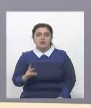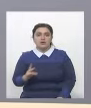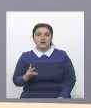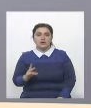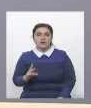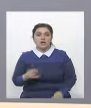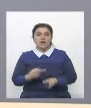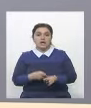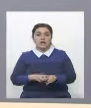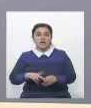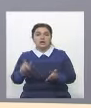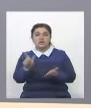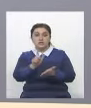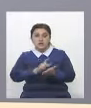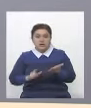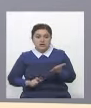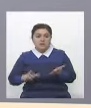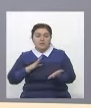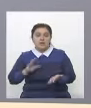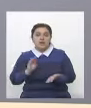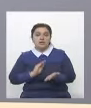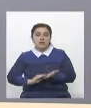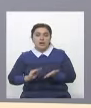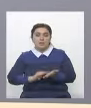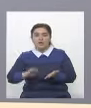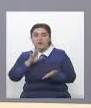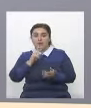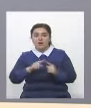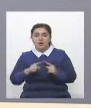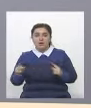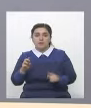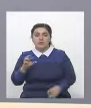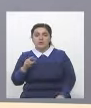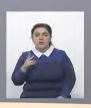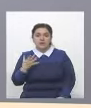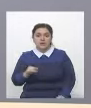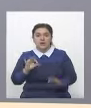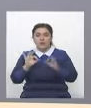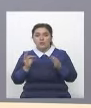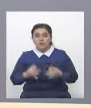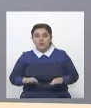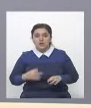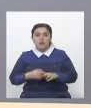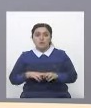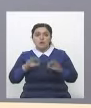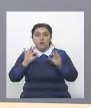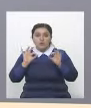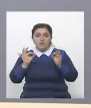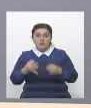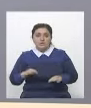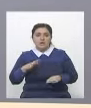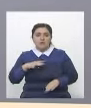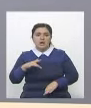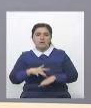Пушкина, это стихотворение было написано в период Болдинской осени. Осень